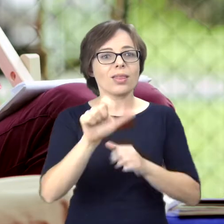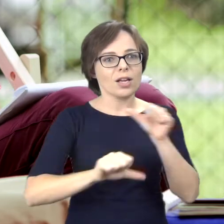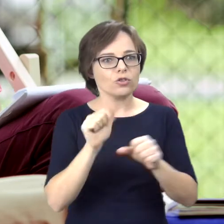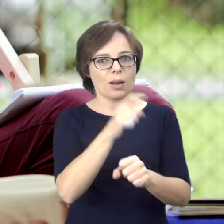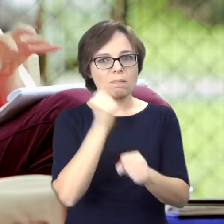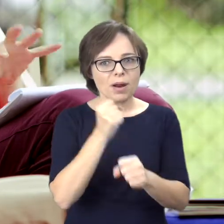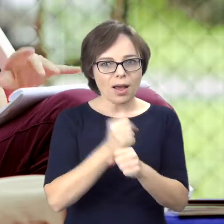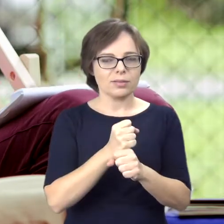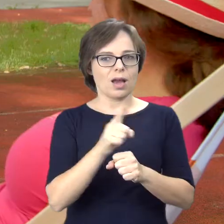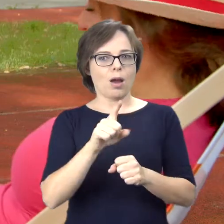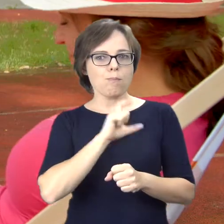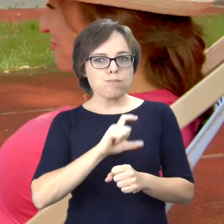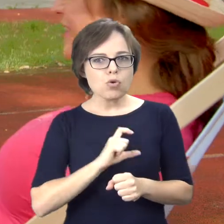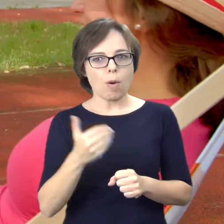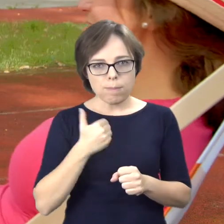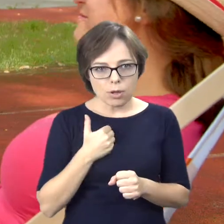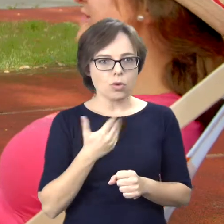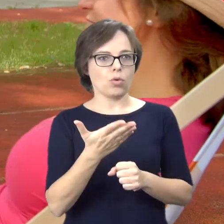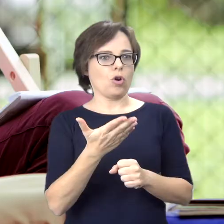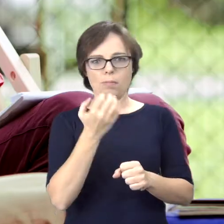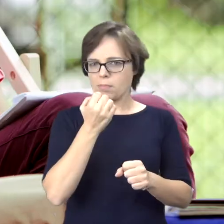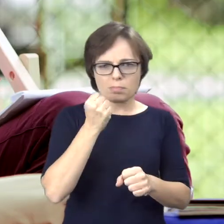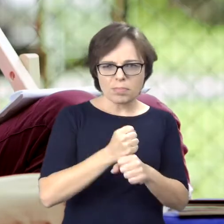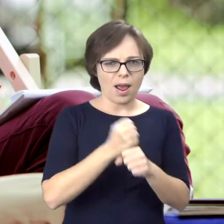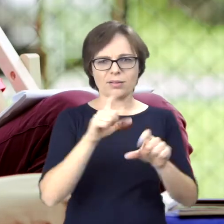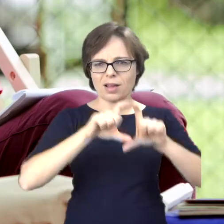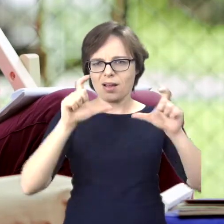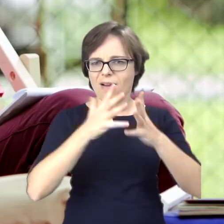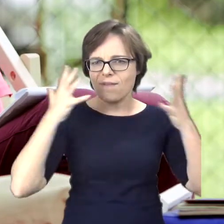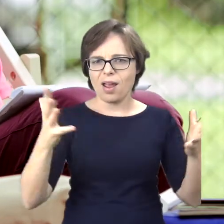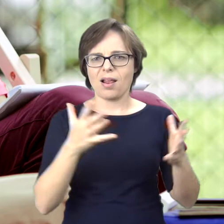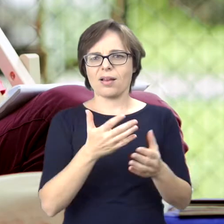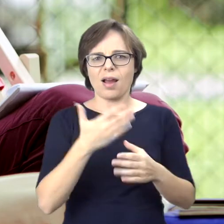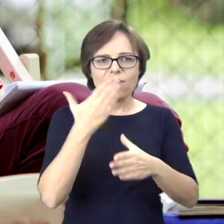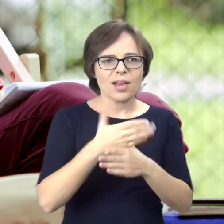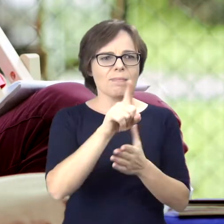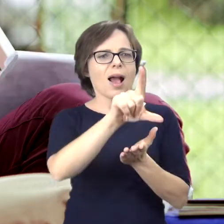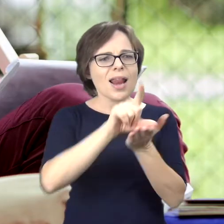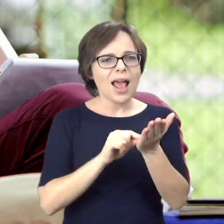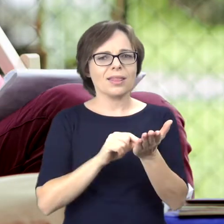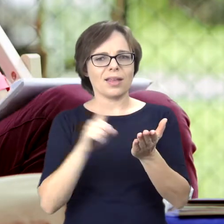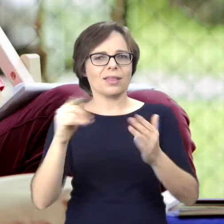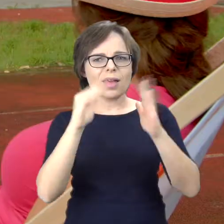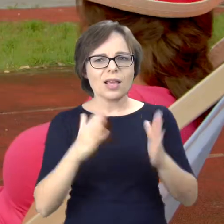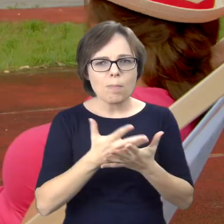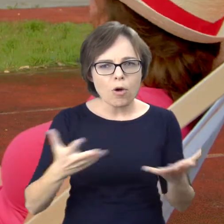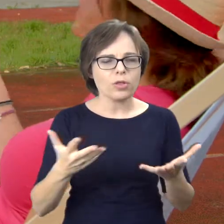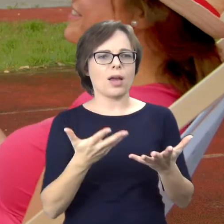spędziłeś za biurkiem, byłeś korpoludkiem, byłeś mistrzem kredytów hipotecznych, byłeś mistrzem